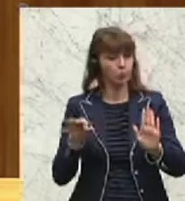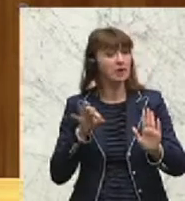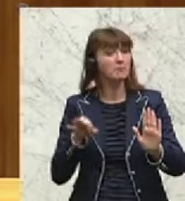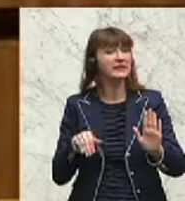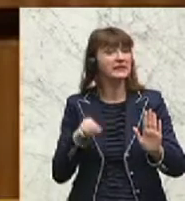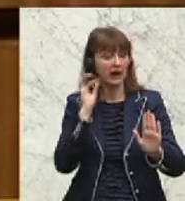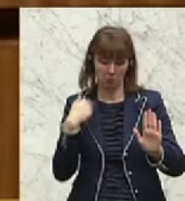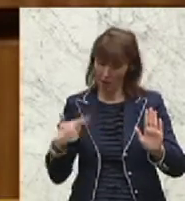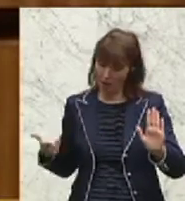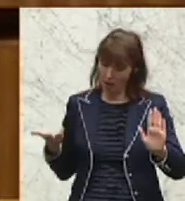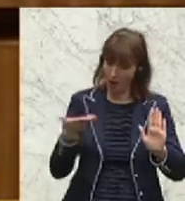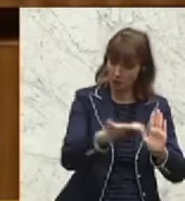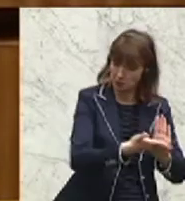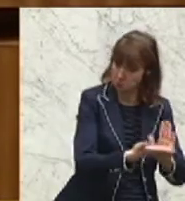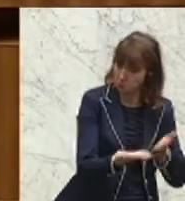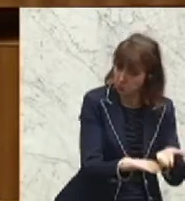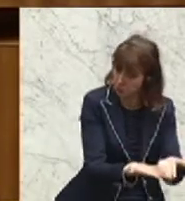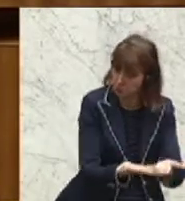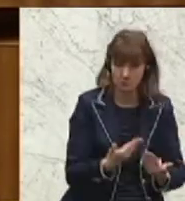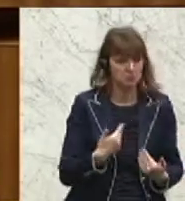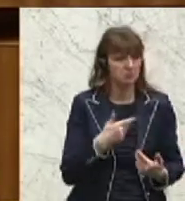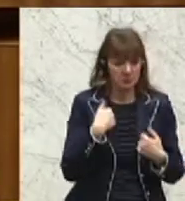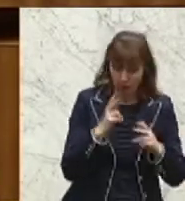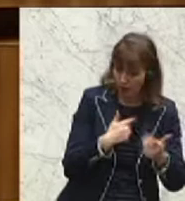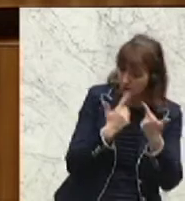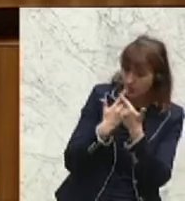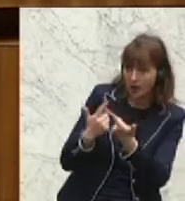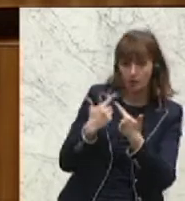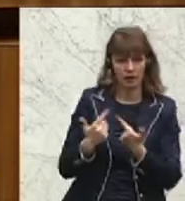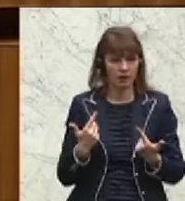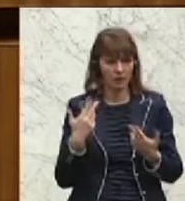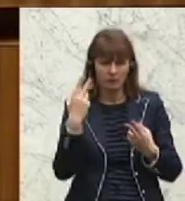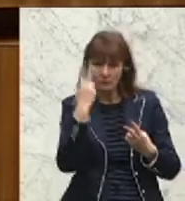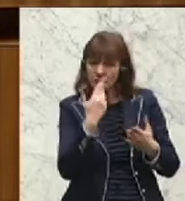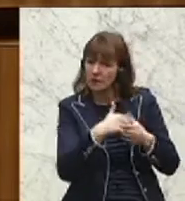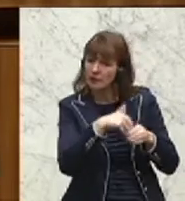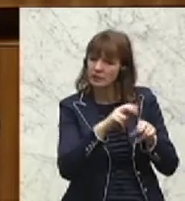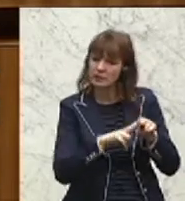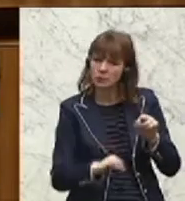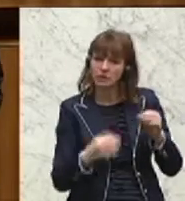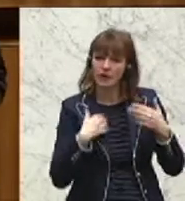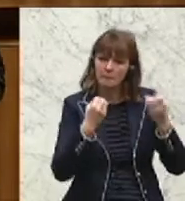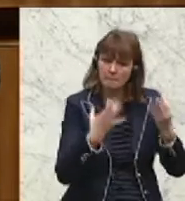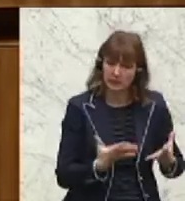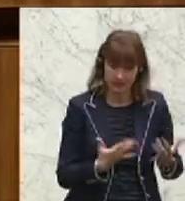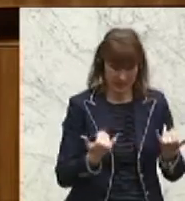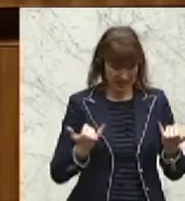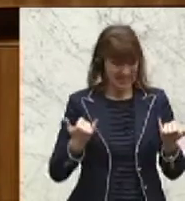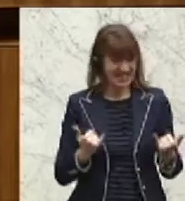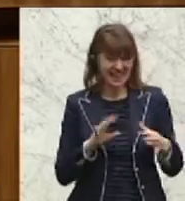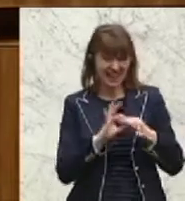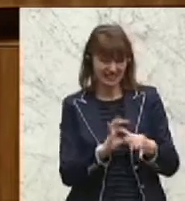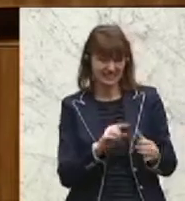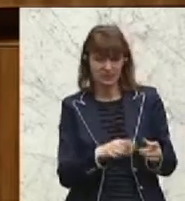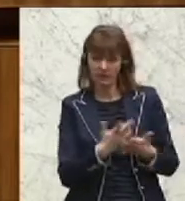ein, nachvollziehbar zu erklären, ob das, was in Niederösterreich passiert ist, mit dem jetzigen